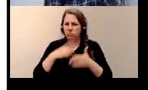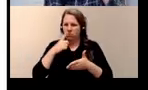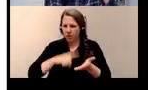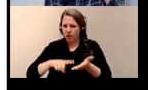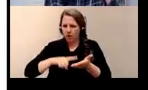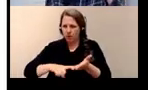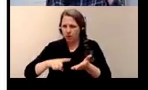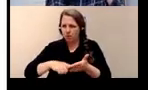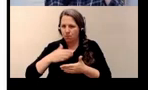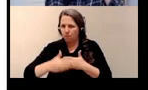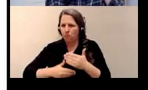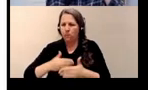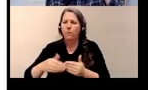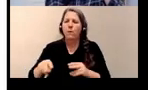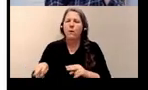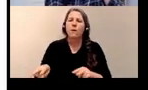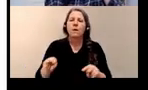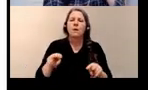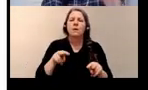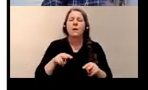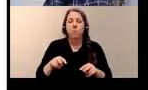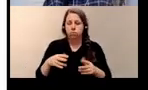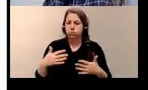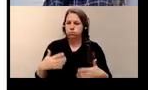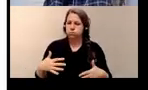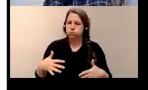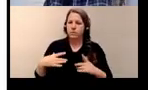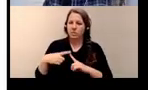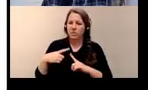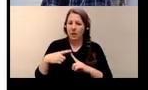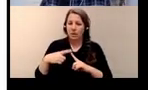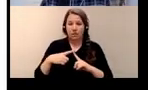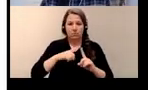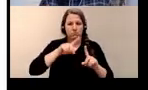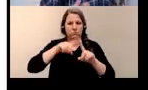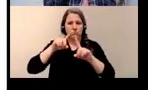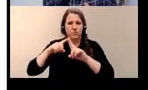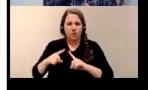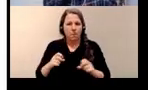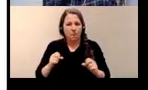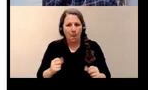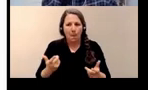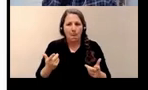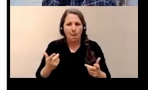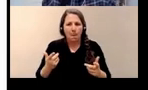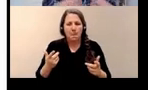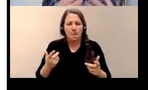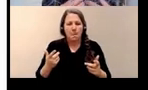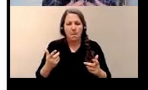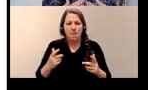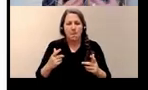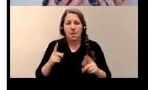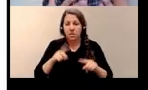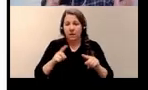les différentes techniques étaient relativement multiples et que ça allait parfois de